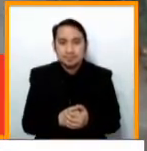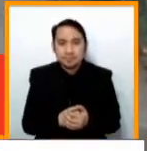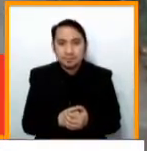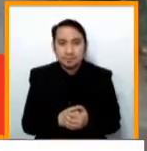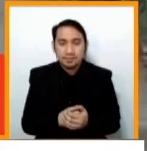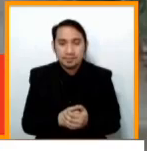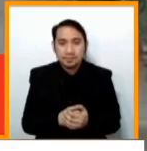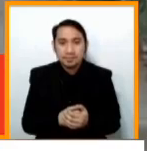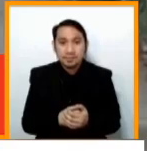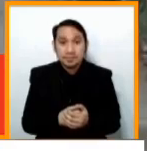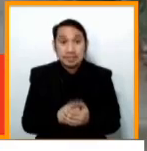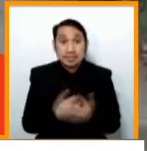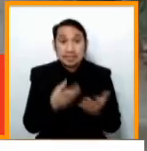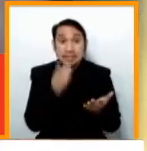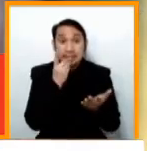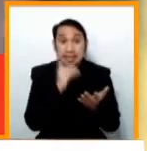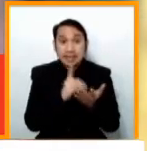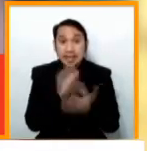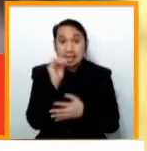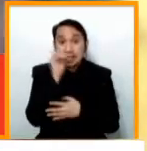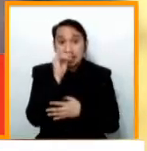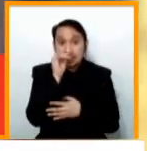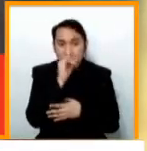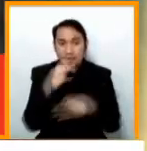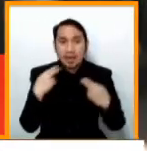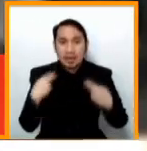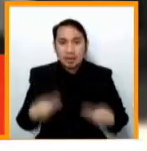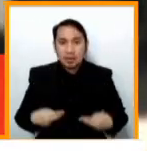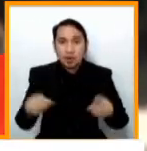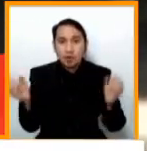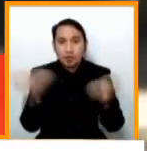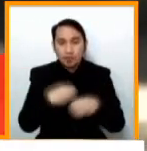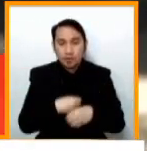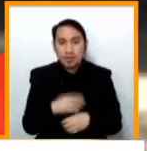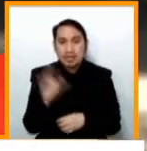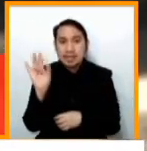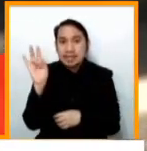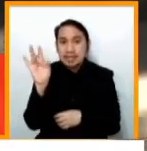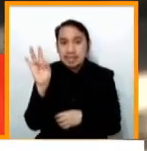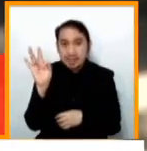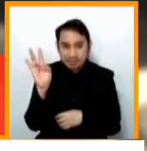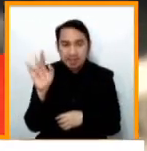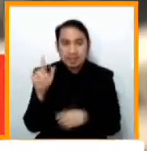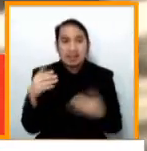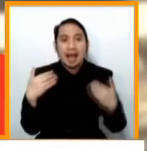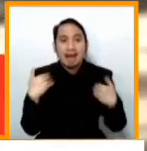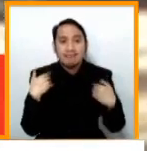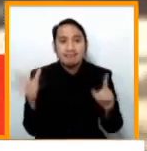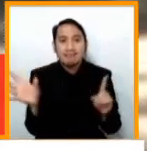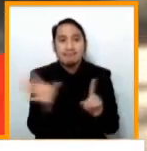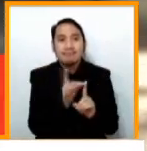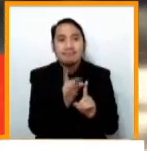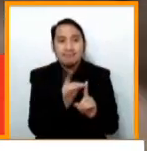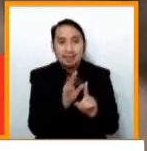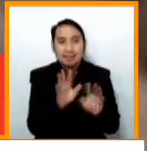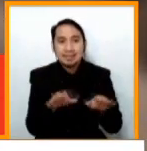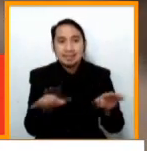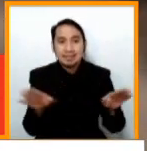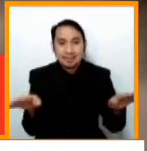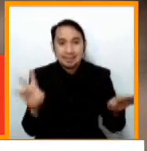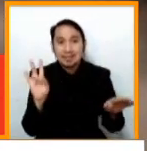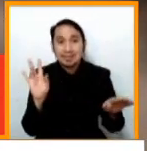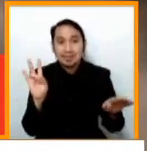Sa datos ng Iloilo City Health Office, nasa 17 bata sa lungsod ang nagpositibo sa COVID-19 at